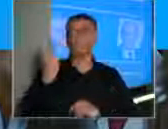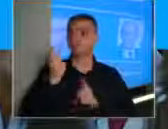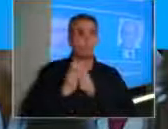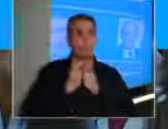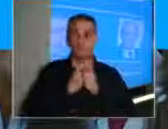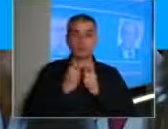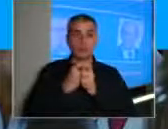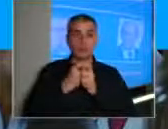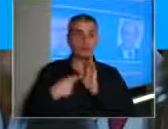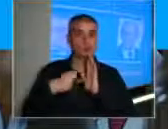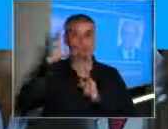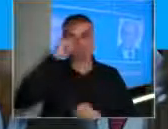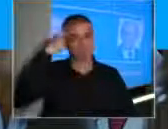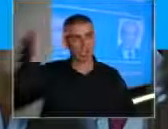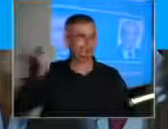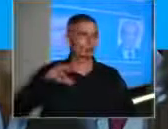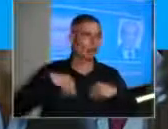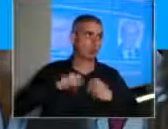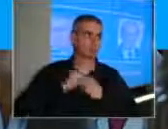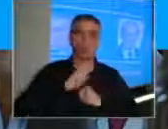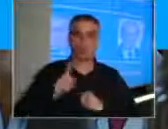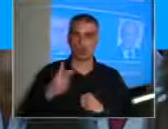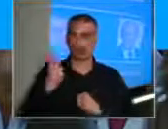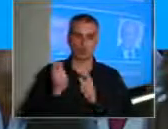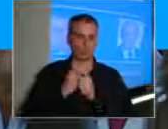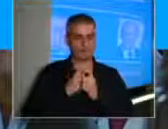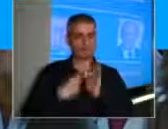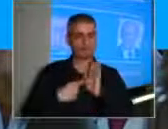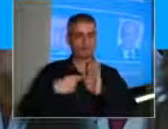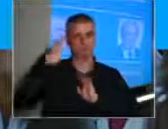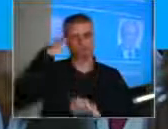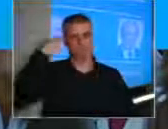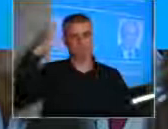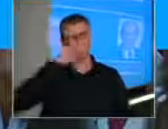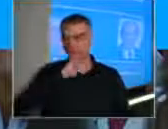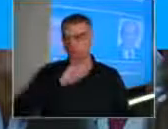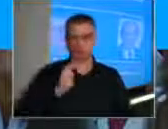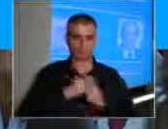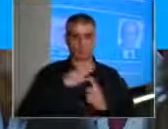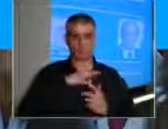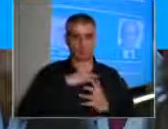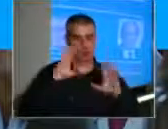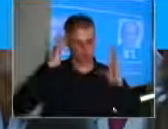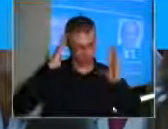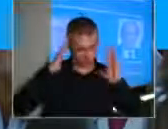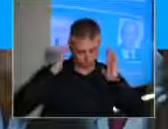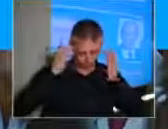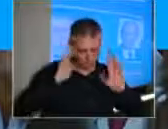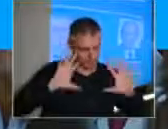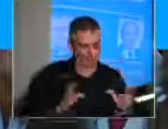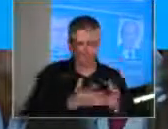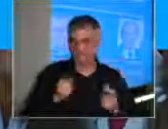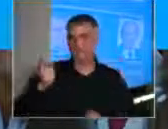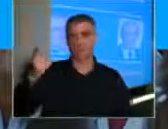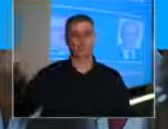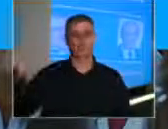האלה הן מפלגות שמציגות אג'נדה. אפשר להסכים, אפשר לא להסכים איתם. שתי מפלגות שמציגות אג'נדה, בכולנו זה אג'נדה חברתית, בימין החדש זה